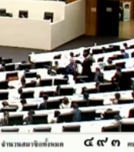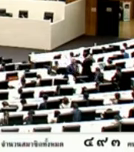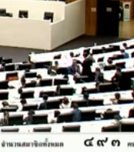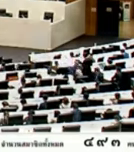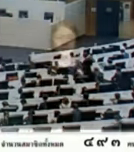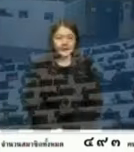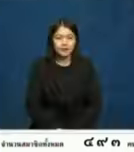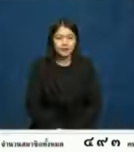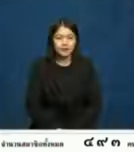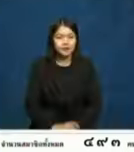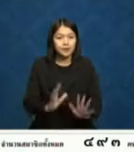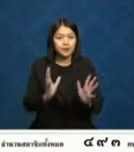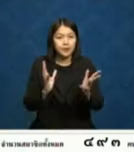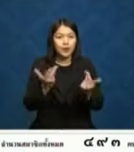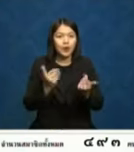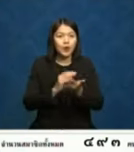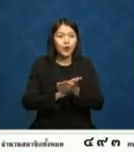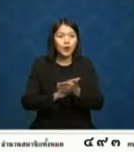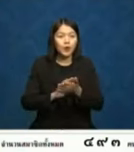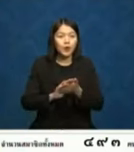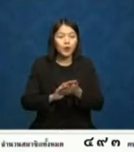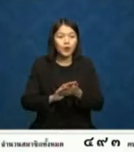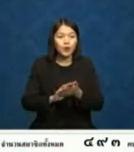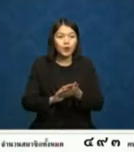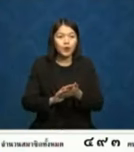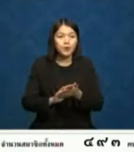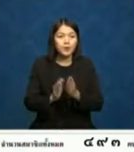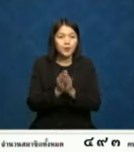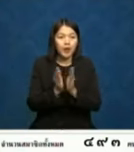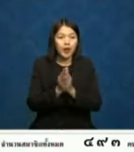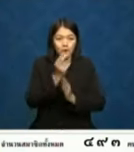มติหมดแล้วก็แจ้งผลนะ